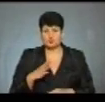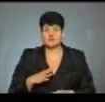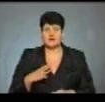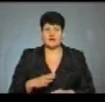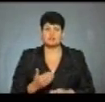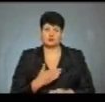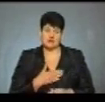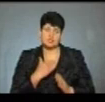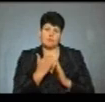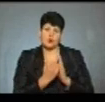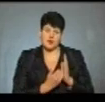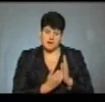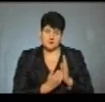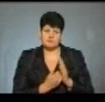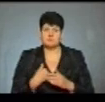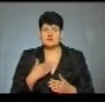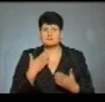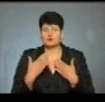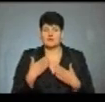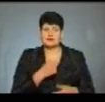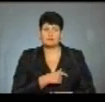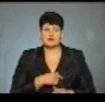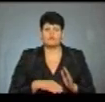у нашій програмі. Нагадаю, ми спілкувалися з